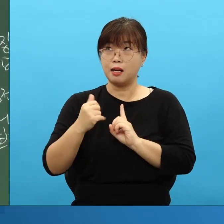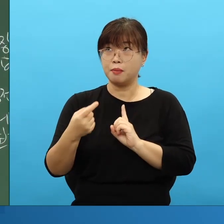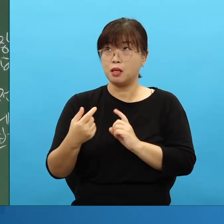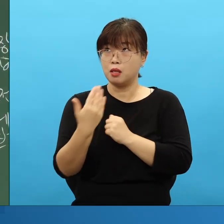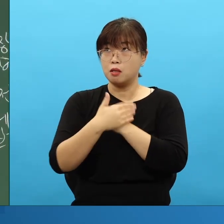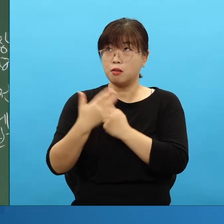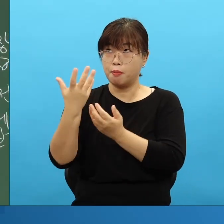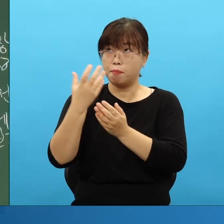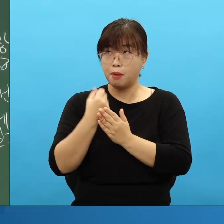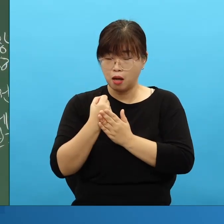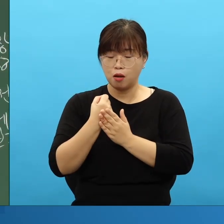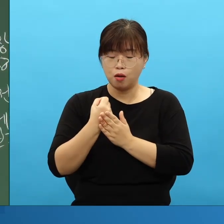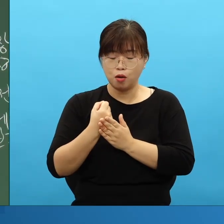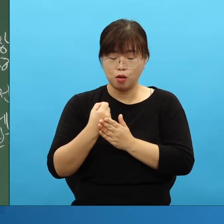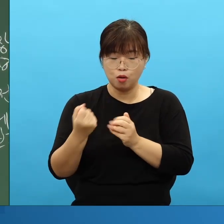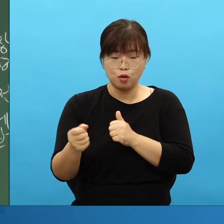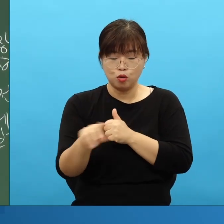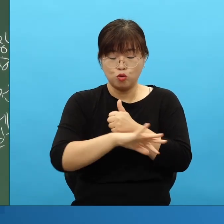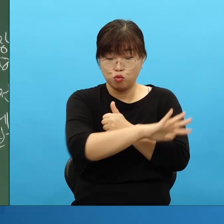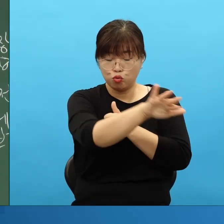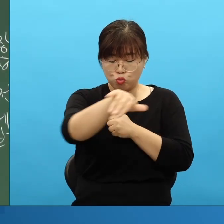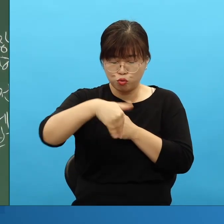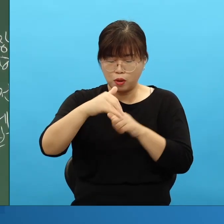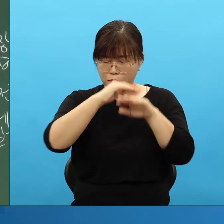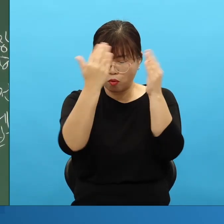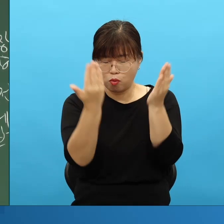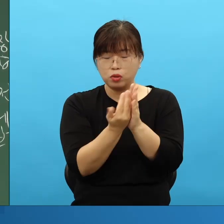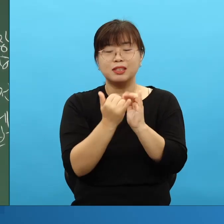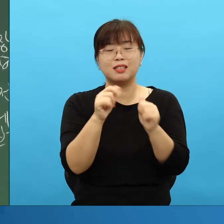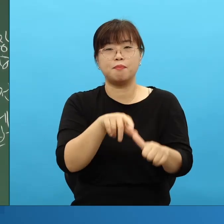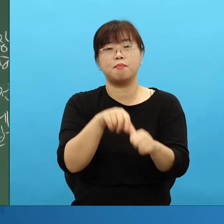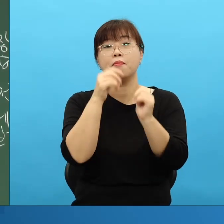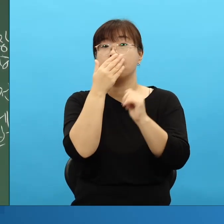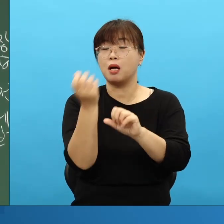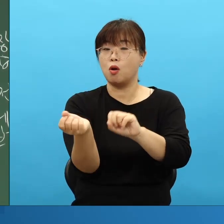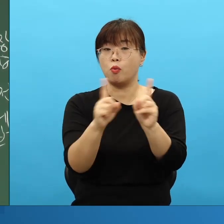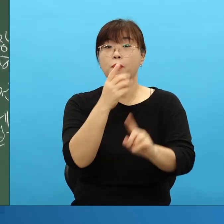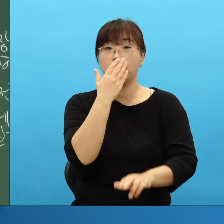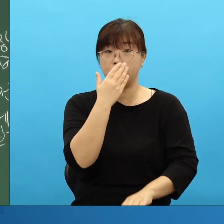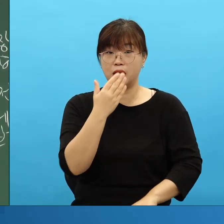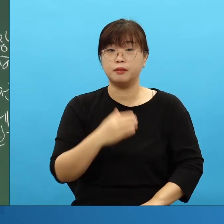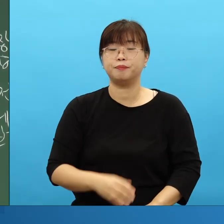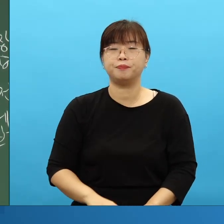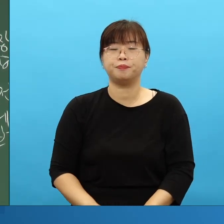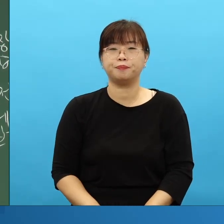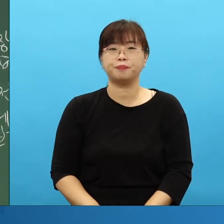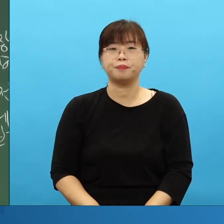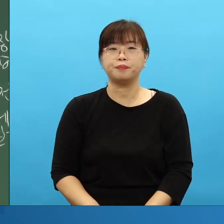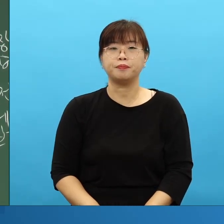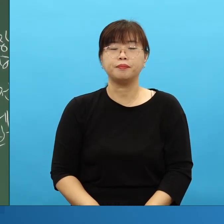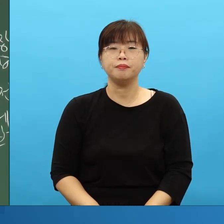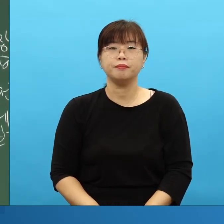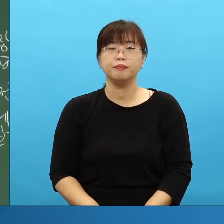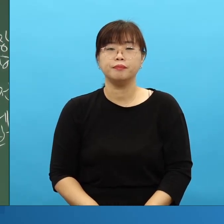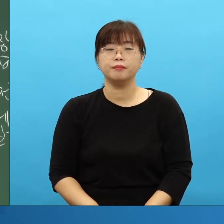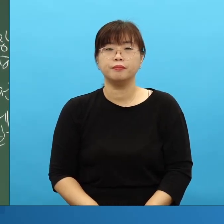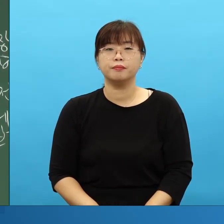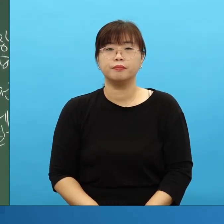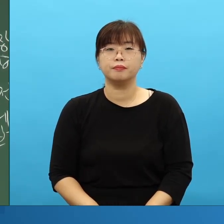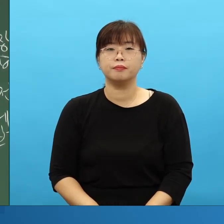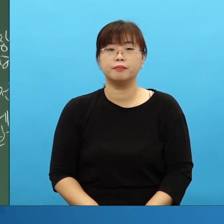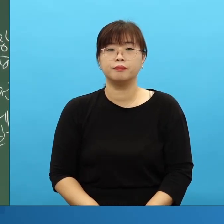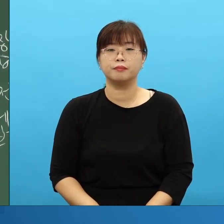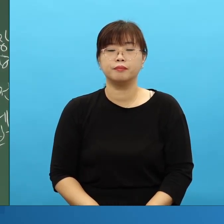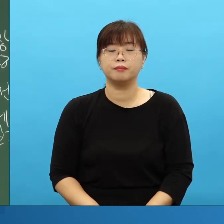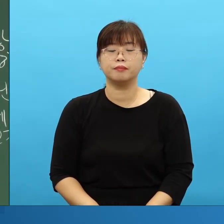the throne that is enough to move the entire world. That's why even if you, one person, enjoys this blessing, the entire world, many people come to life. 참고해야 될